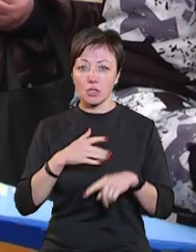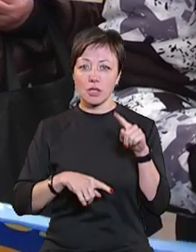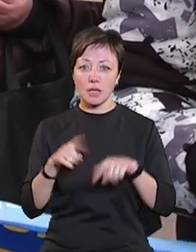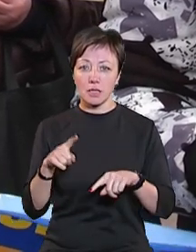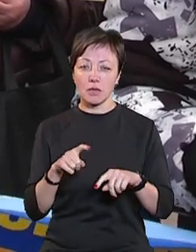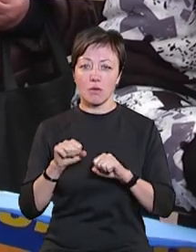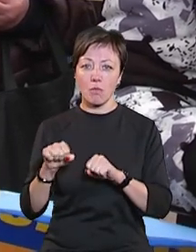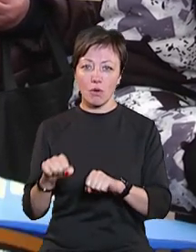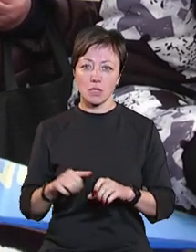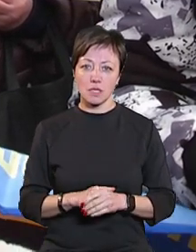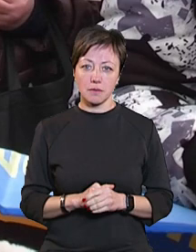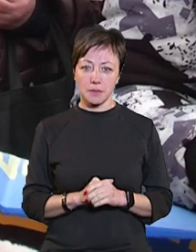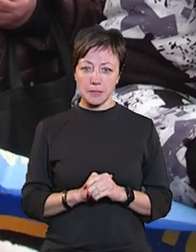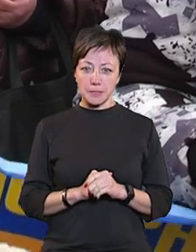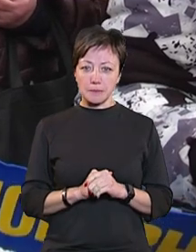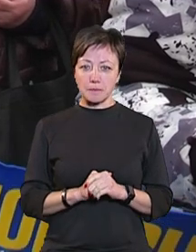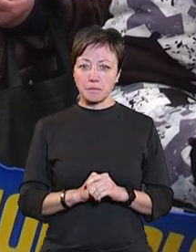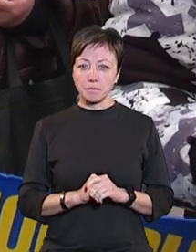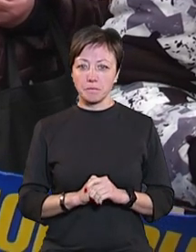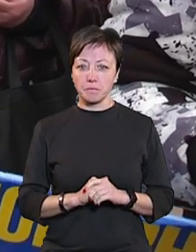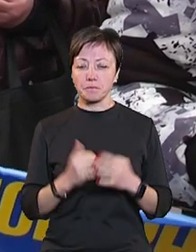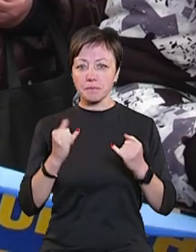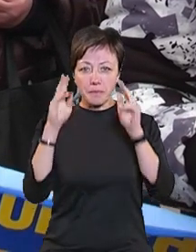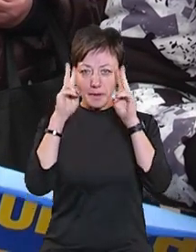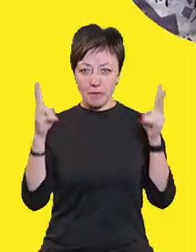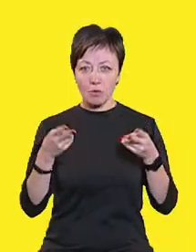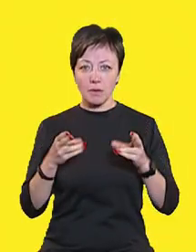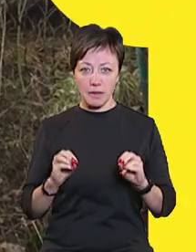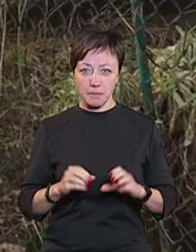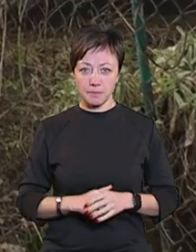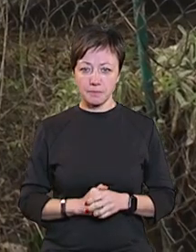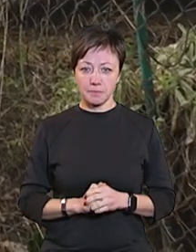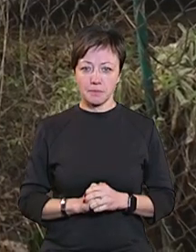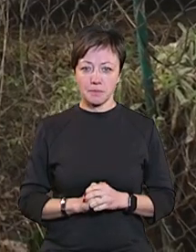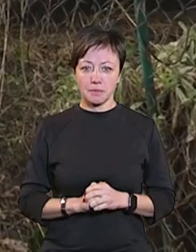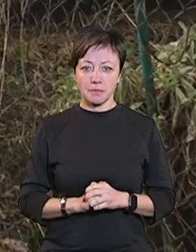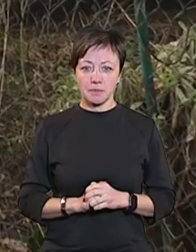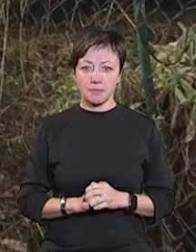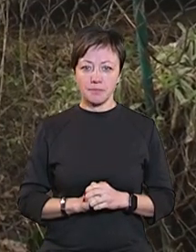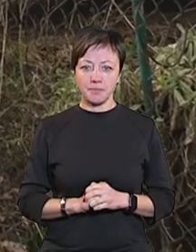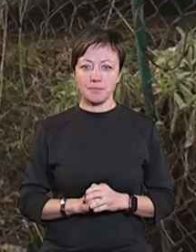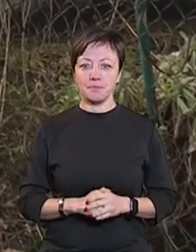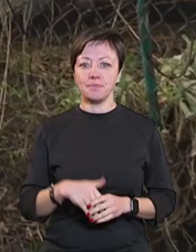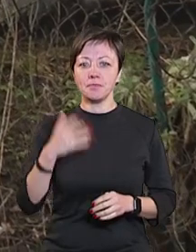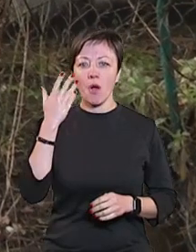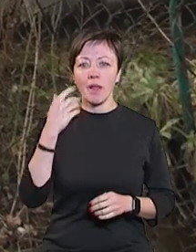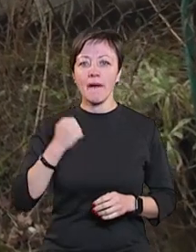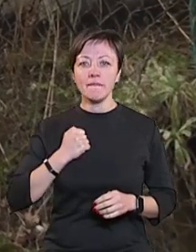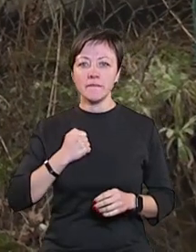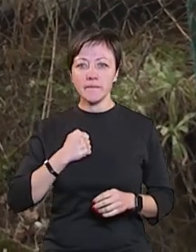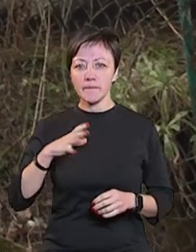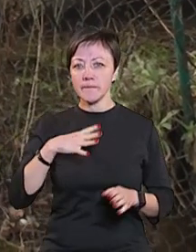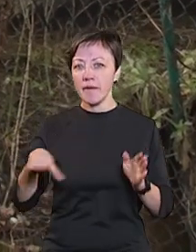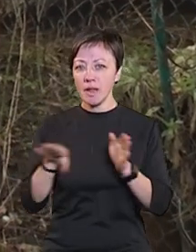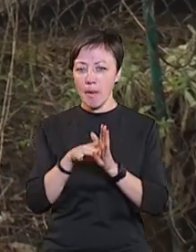рідних оборонців, які зараз невідомо де. Коли нацгвардієць Олег Манжура їхав у відпустку з передової,